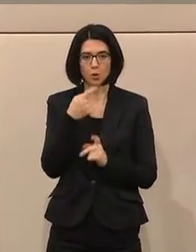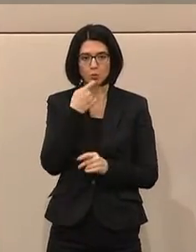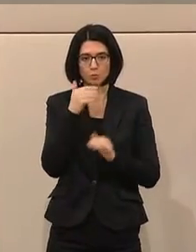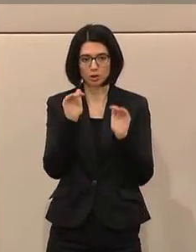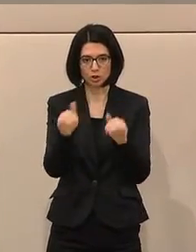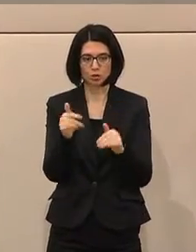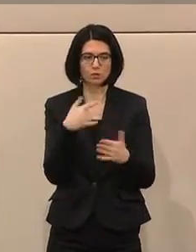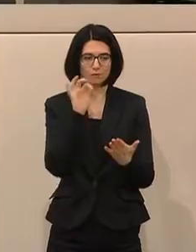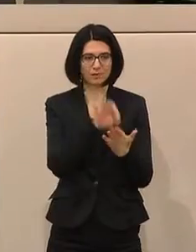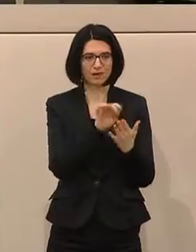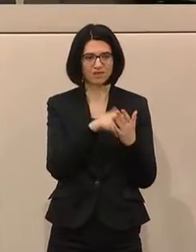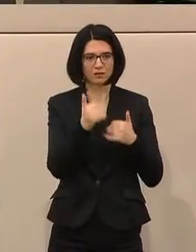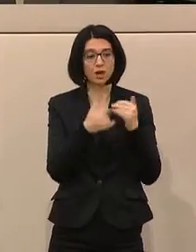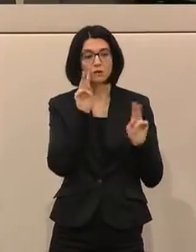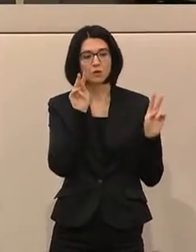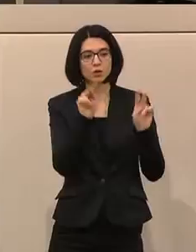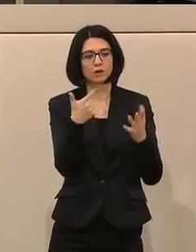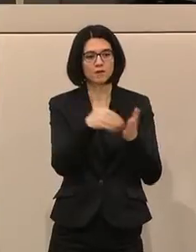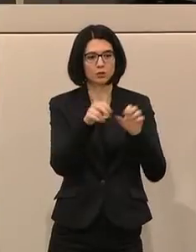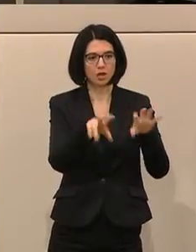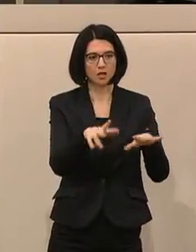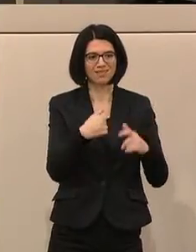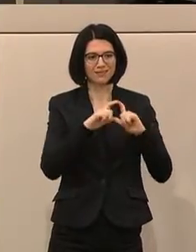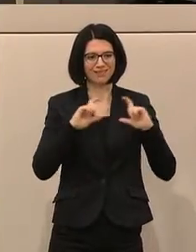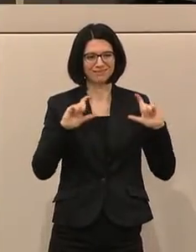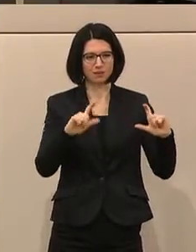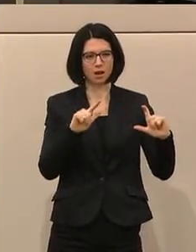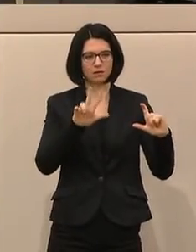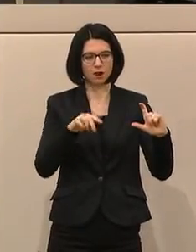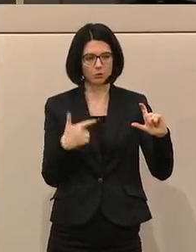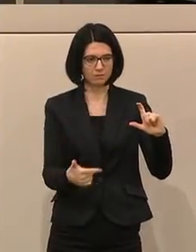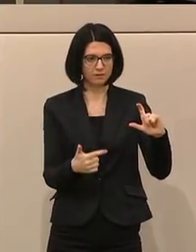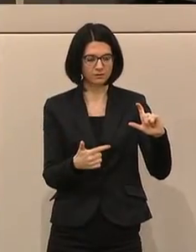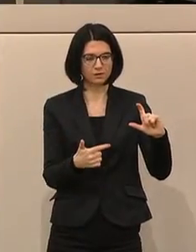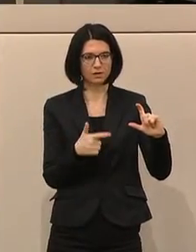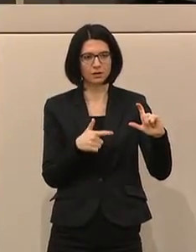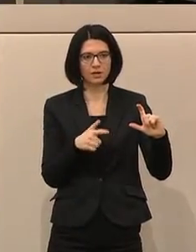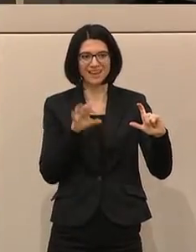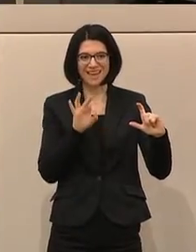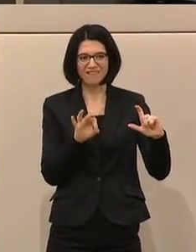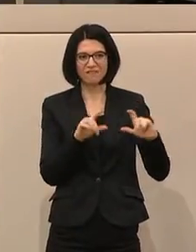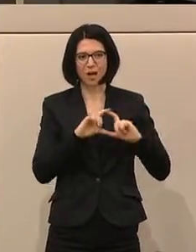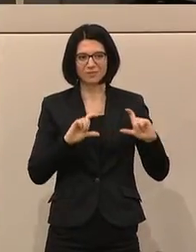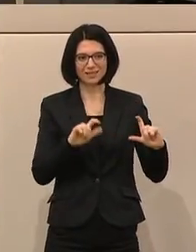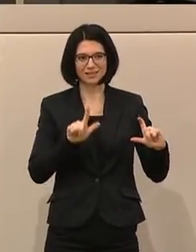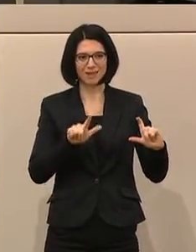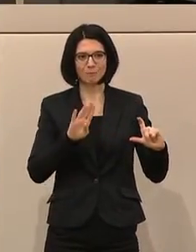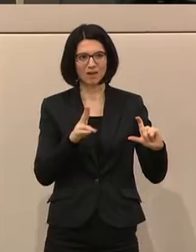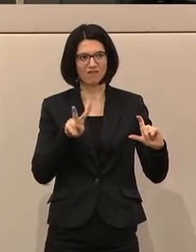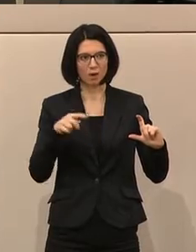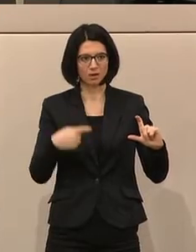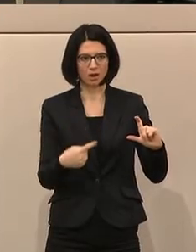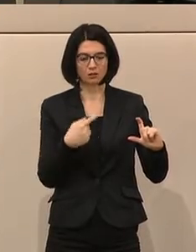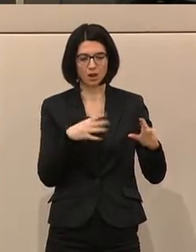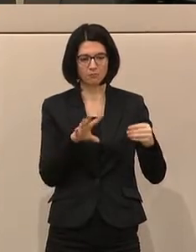nächste Tagesordnungspunkt ist eine Sozialvorschau. Die EU-Vorhaben im Sozialbereich für das heurige Jahr wurden in